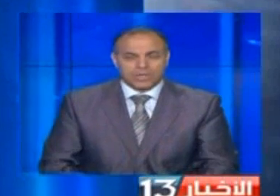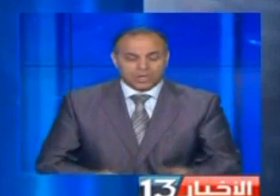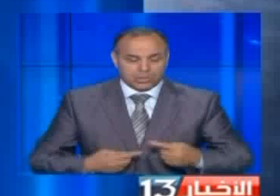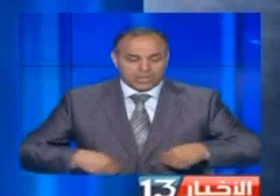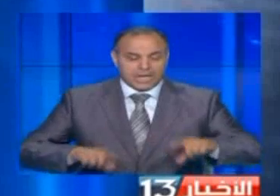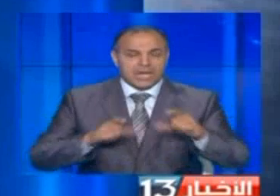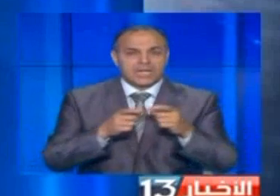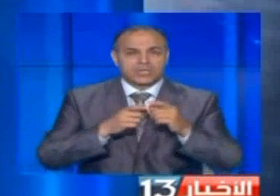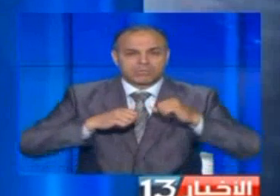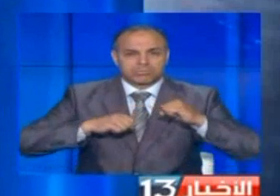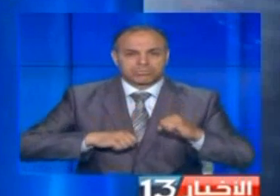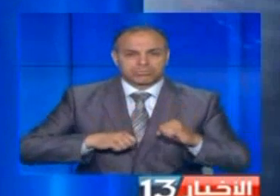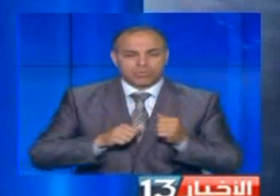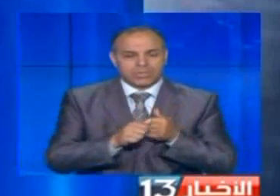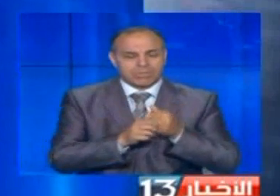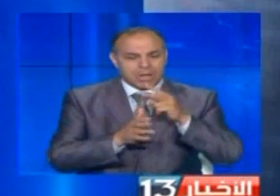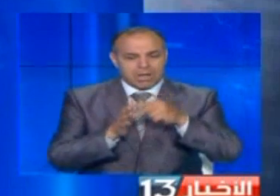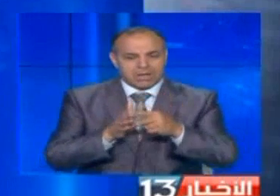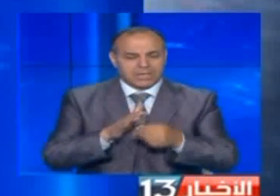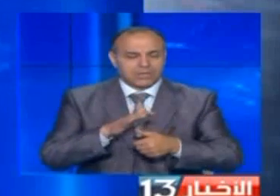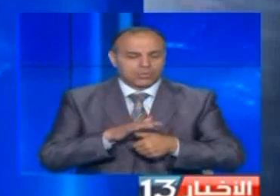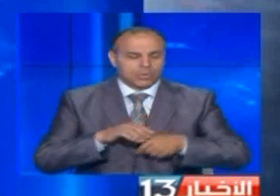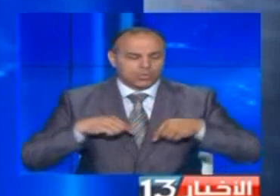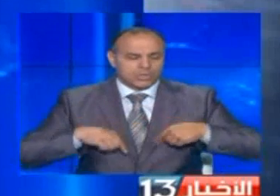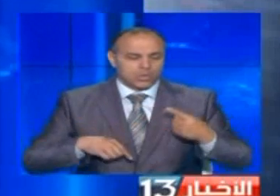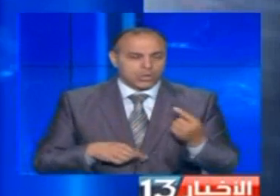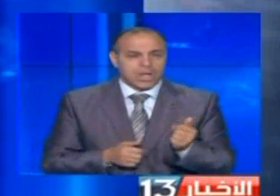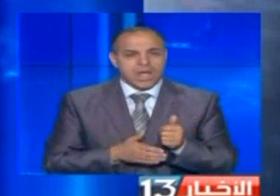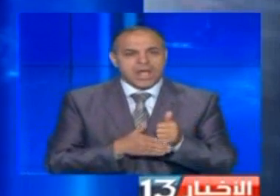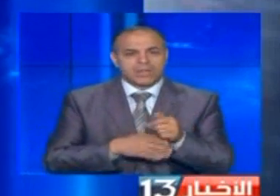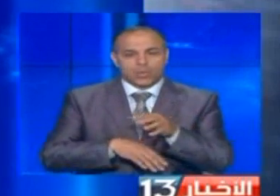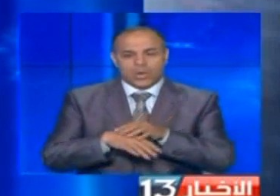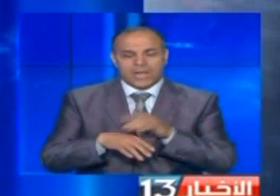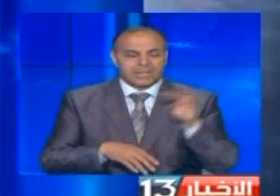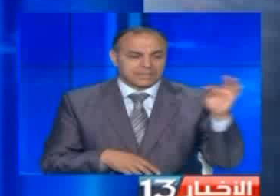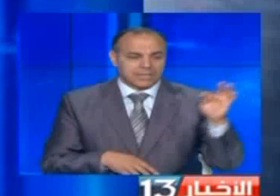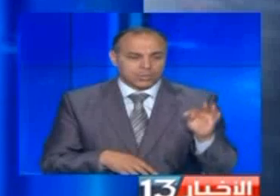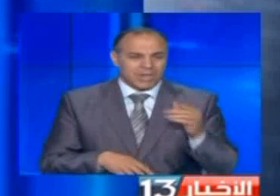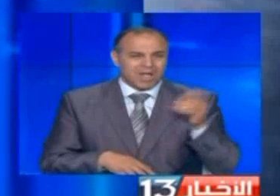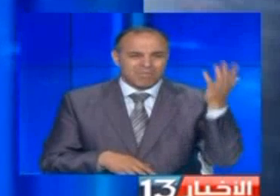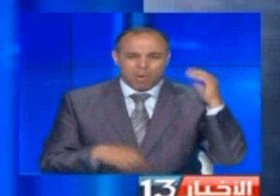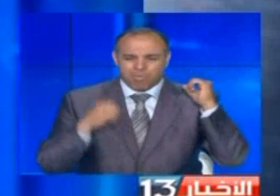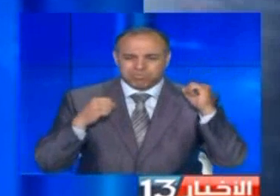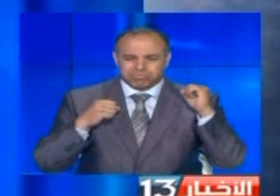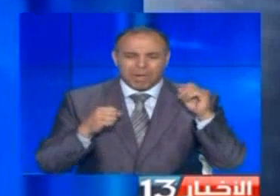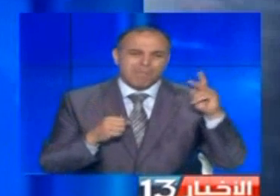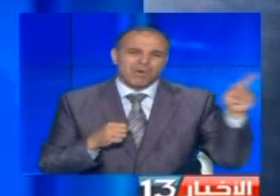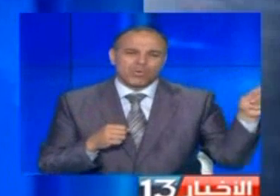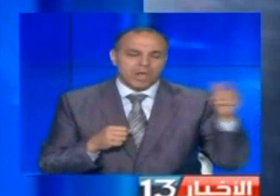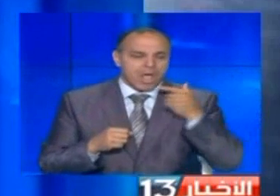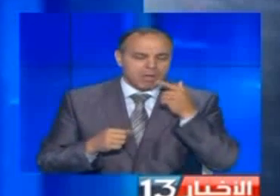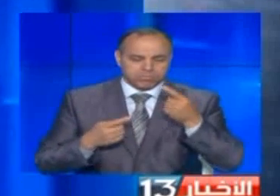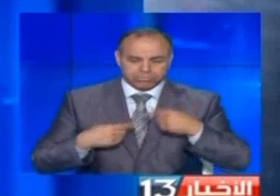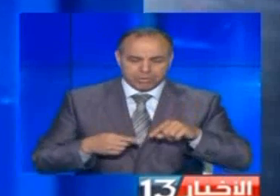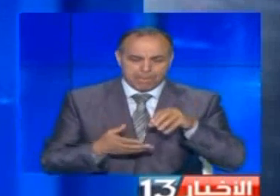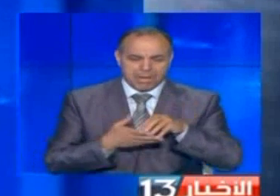عقدت اللجنة العليا لمتابعة قرارات رئيس الحكومة لفائدة ولاية تطاوين على خلفية اعتصام الكامور، عقدت